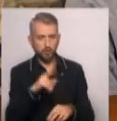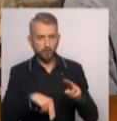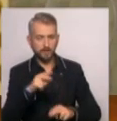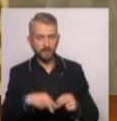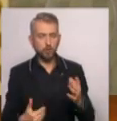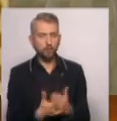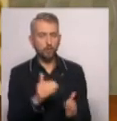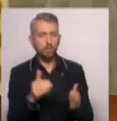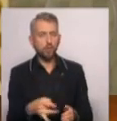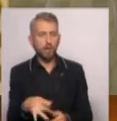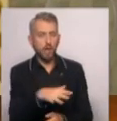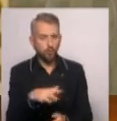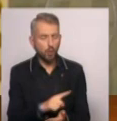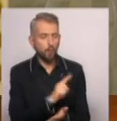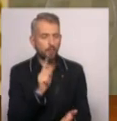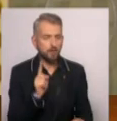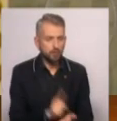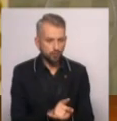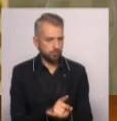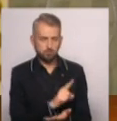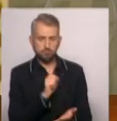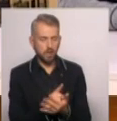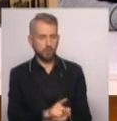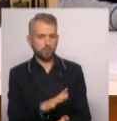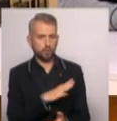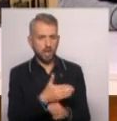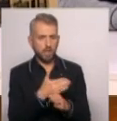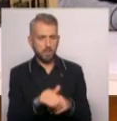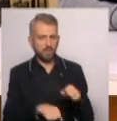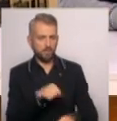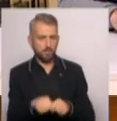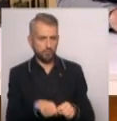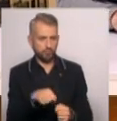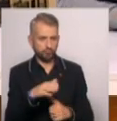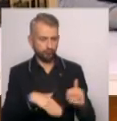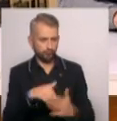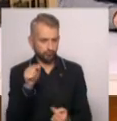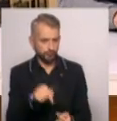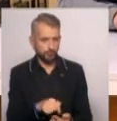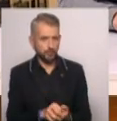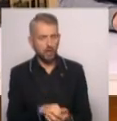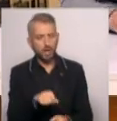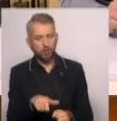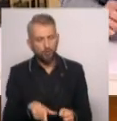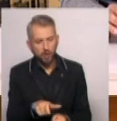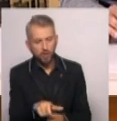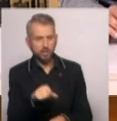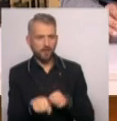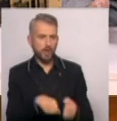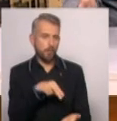нового мікрорайону обов'язково мають бути елементи велоінфраструктури. Доріжки, велопаркінги і так далі.